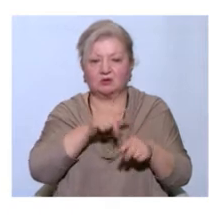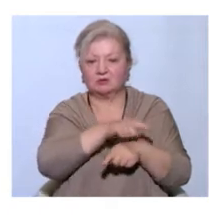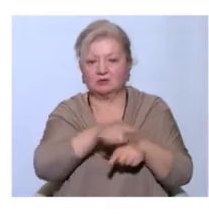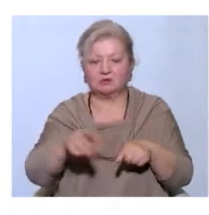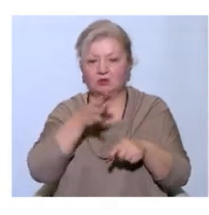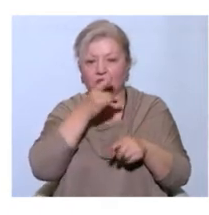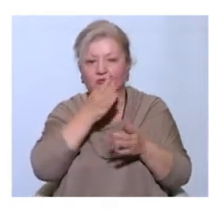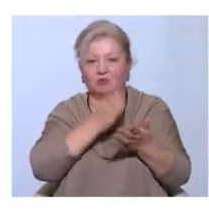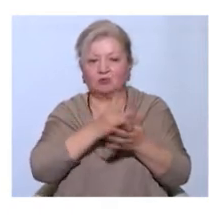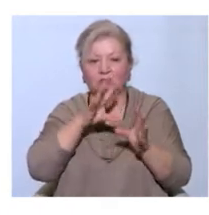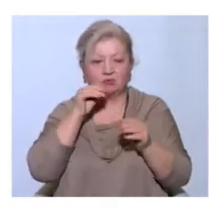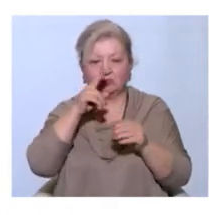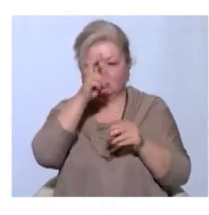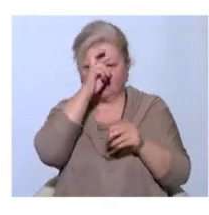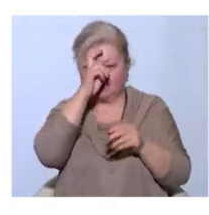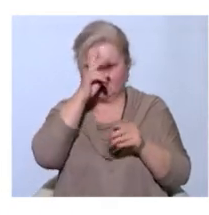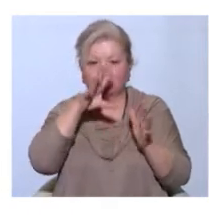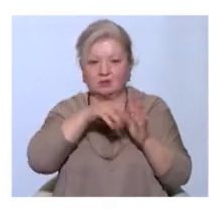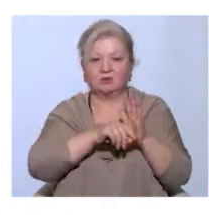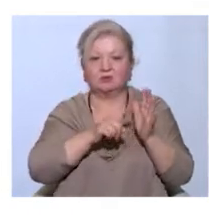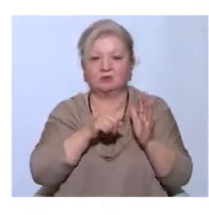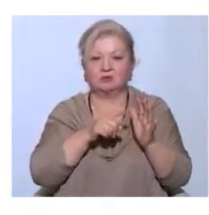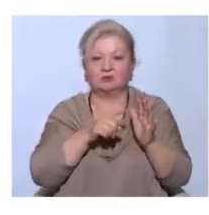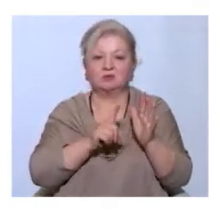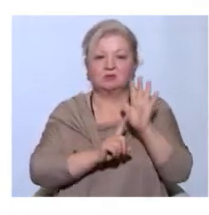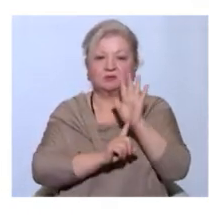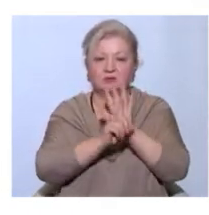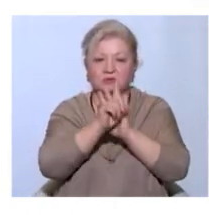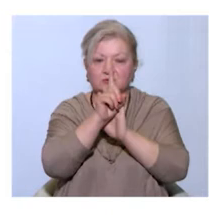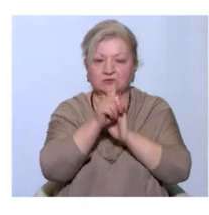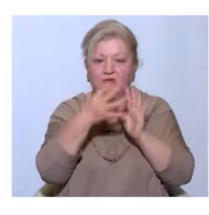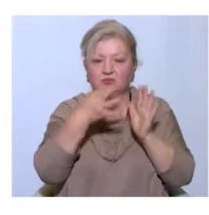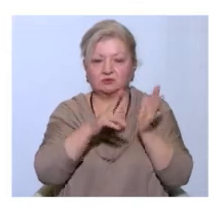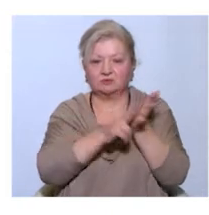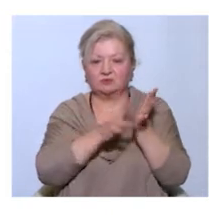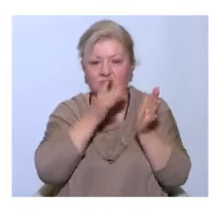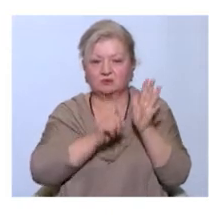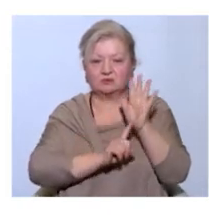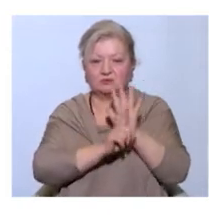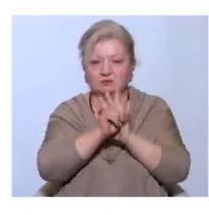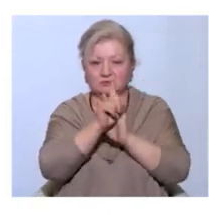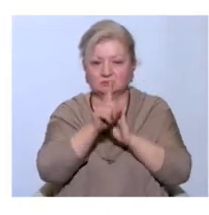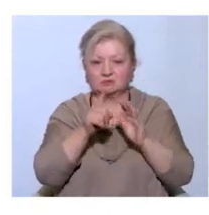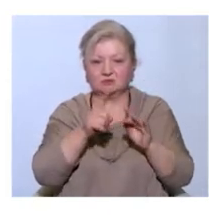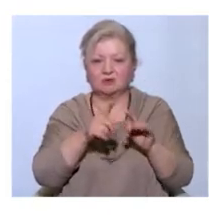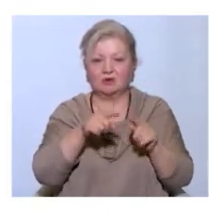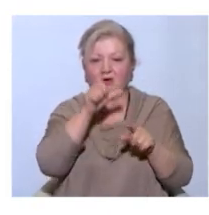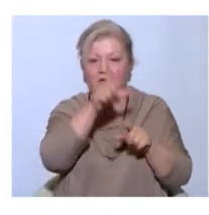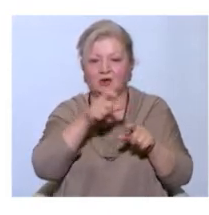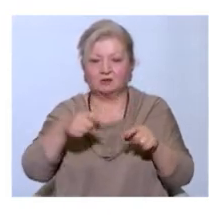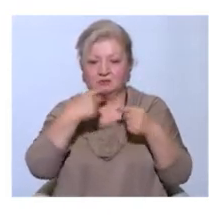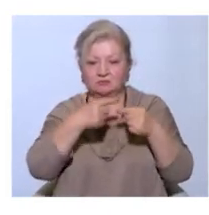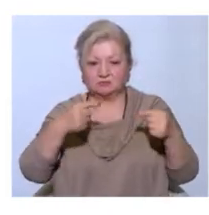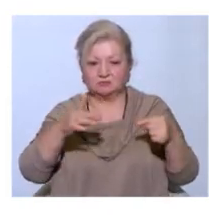როდესაც ქვეყანაში 1948 წლიდან იწყება ერთგვარი დისკრიმინაციული სეგრეგაცია, რასების სეგრეგაცია და